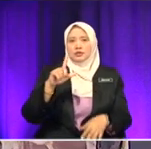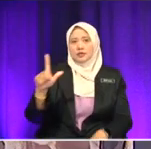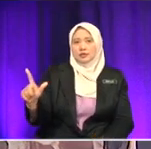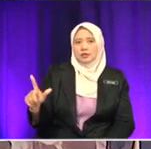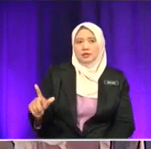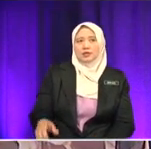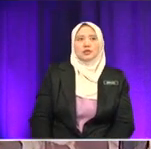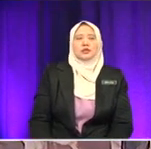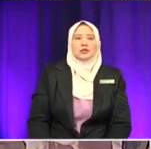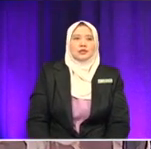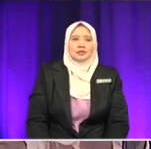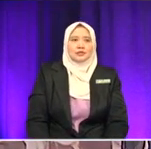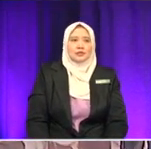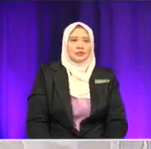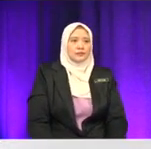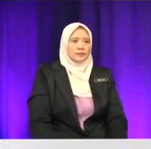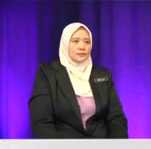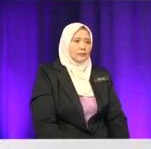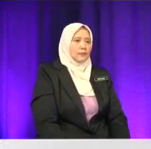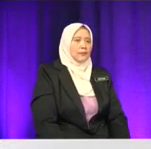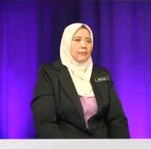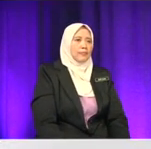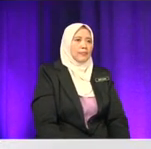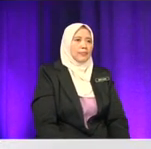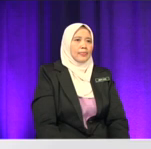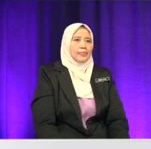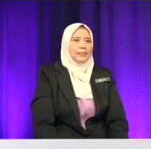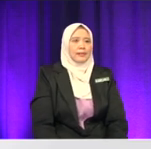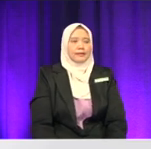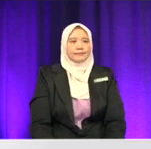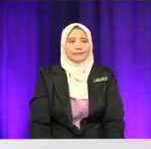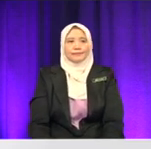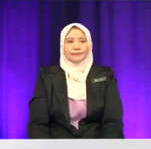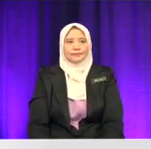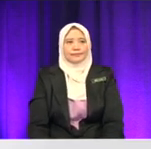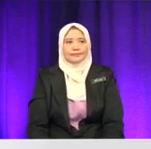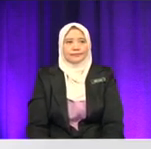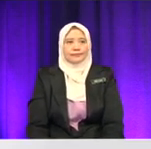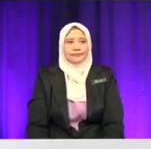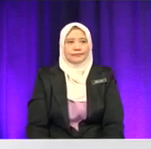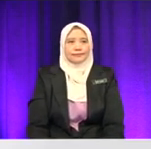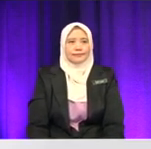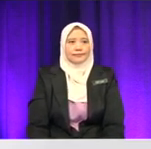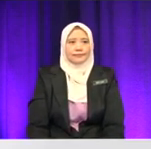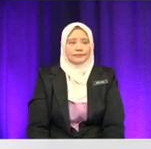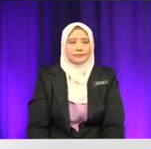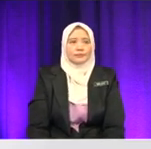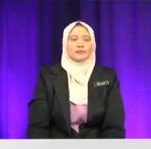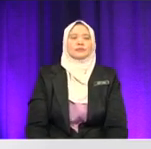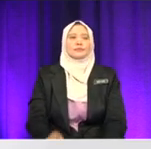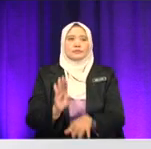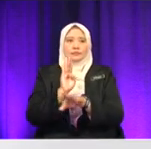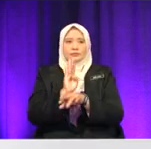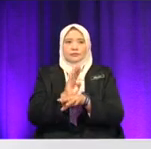jawab? Silakan. Ini soalan terakhir. Okey, Abbas. Dipersilakan, Abbas. Okay,